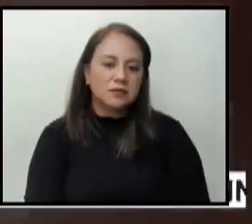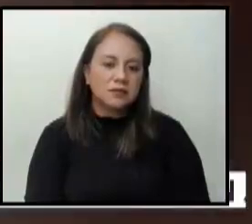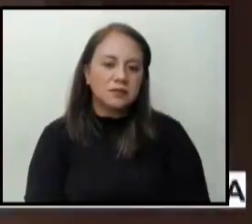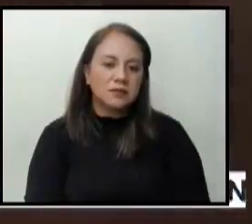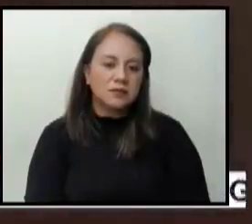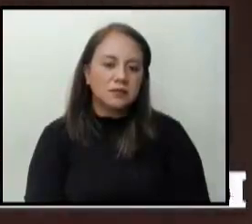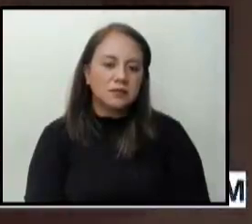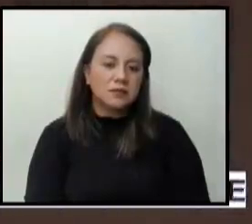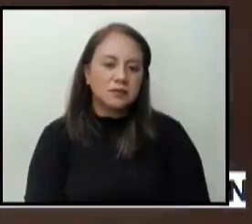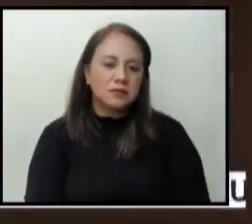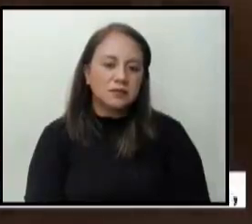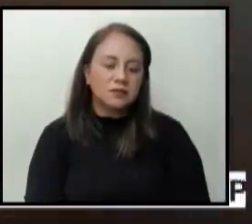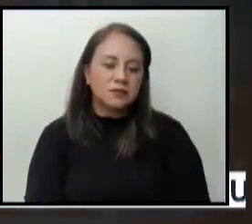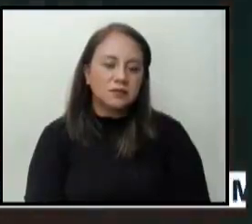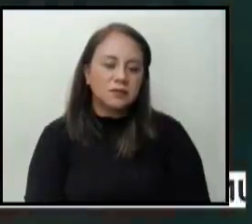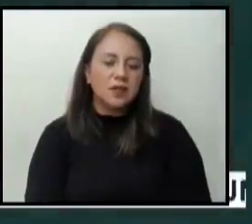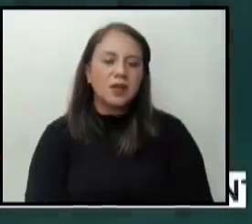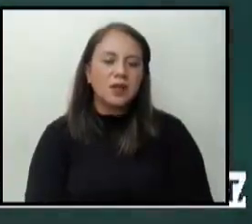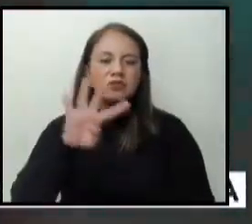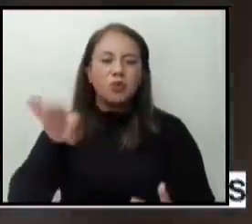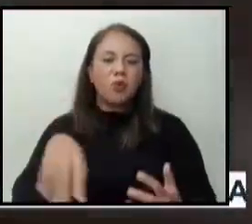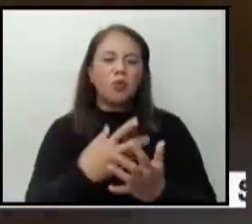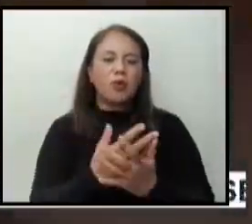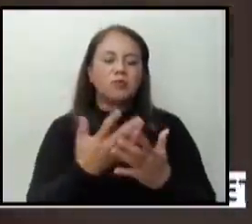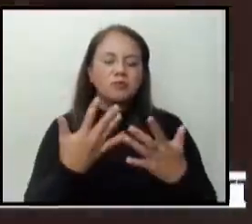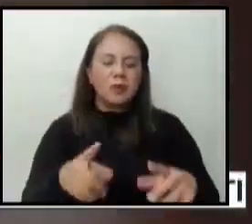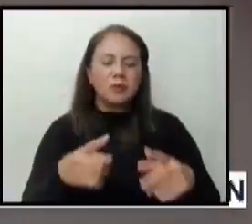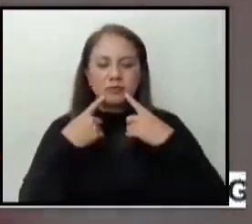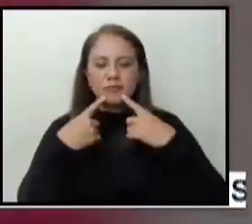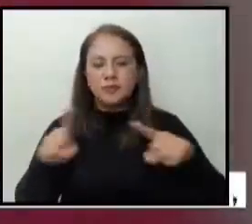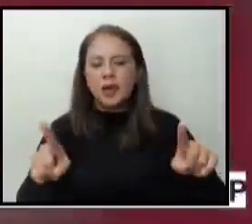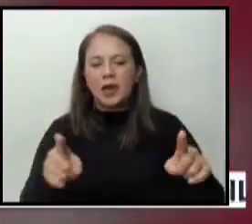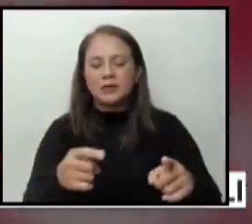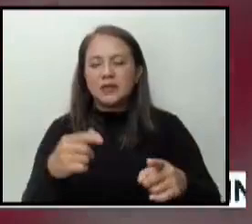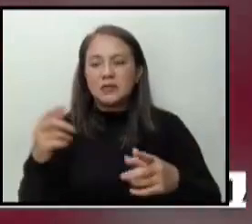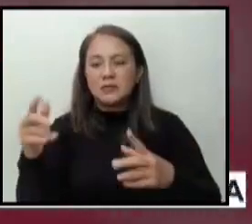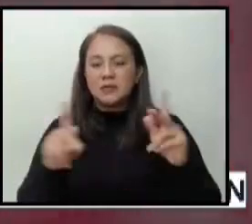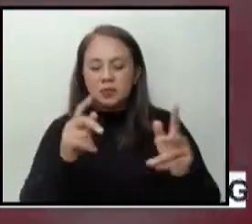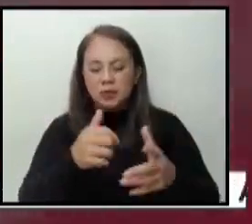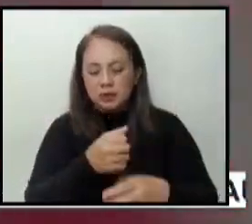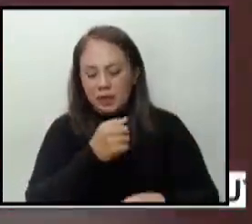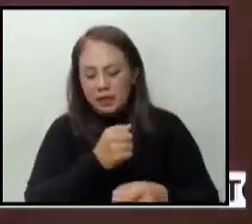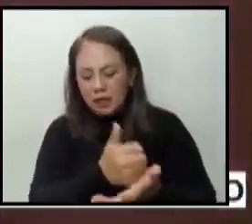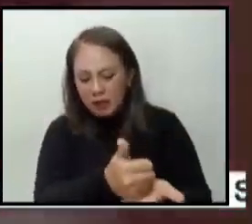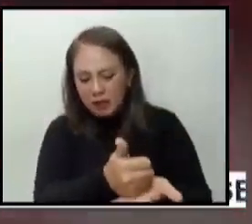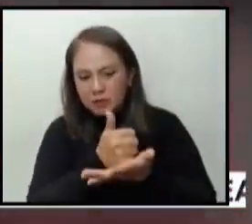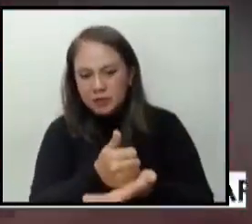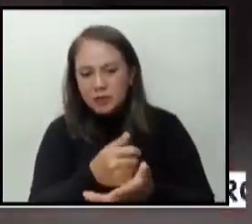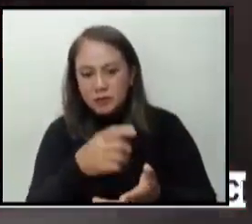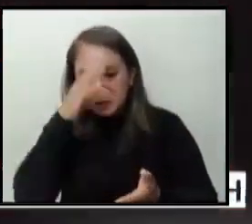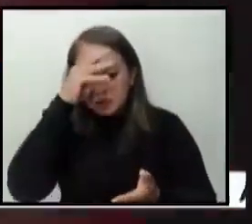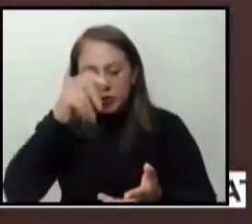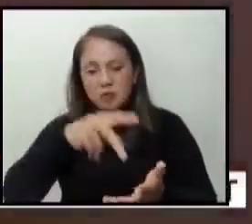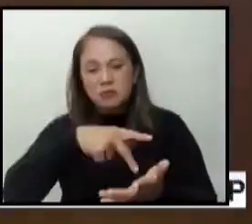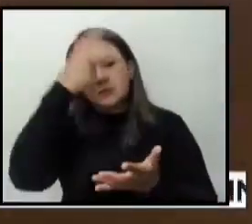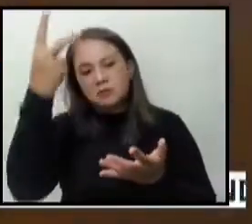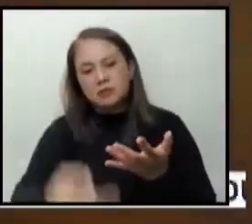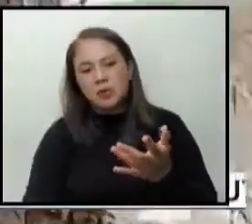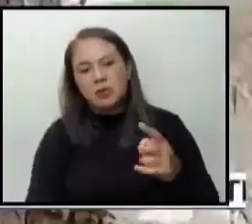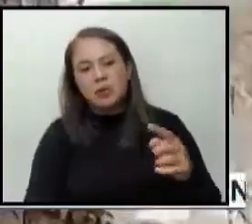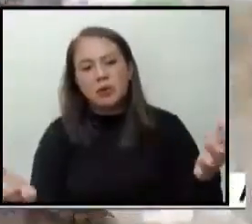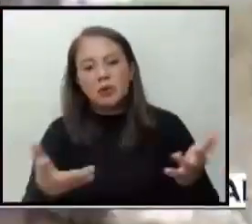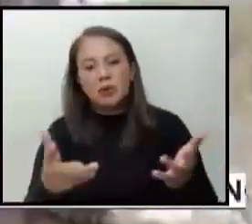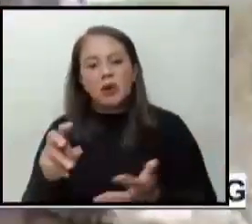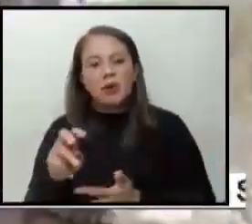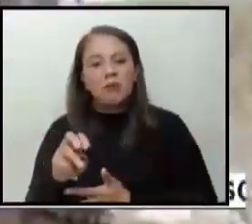Diyos ko, salamat. May 4 na oras din bago na iahon ng mga nagtulong-tulong na residente ang lalaking ito na nahulog sa isang balon sa Mariveles,